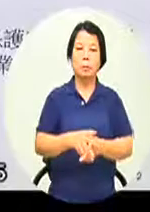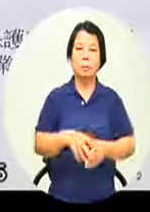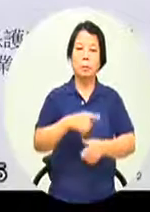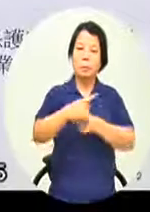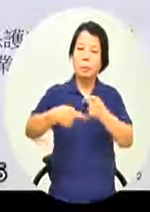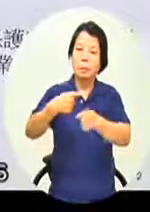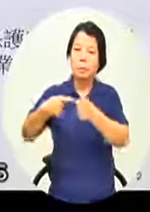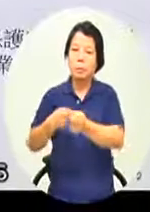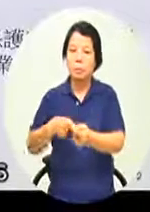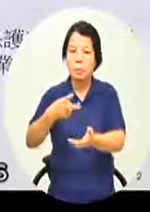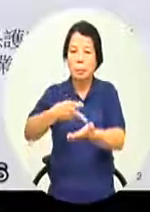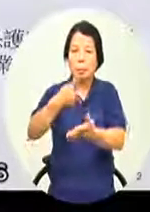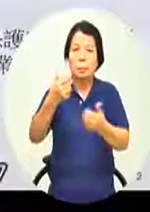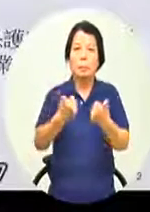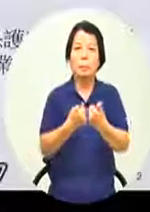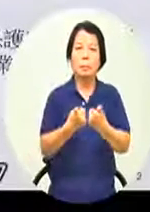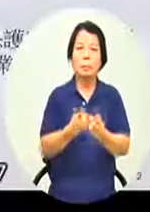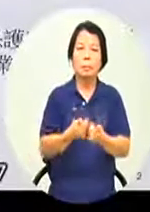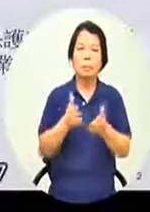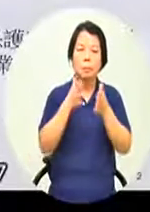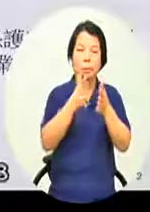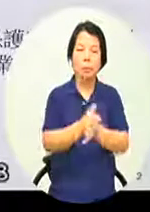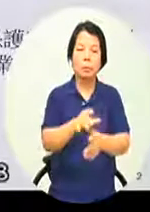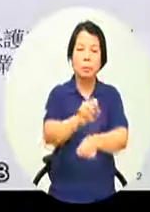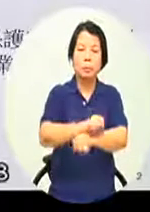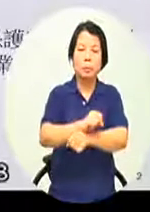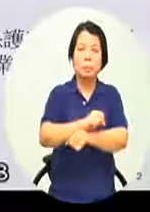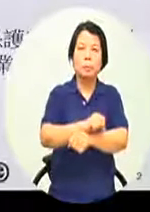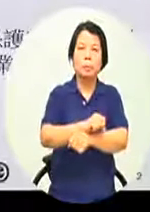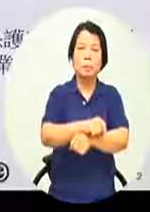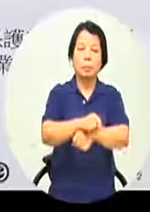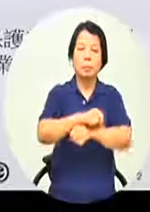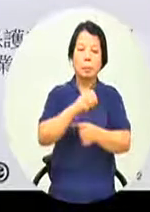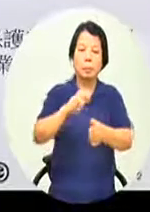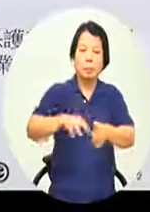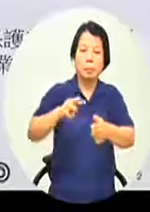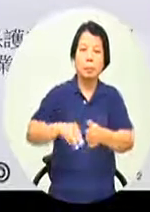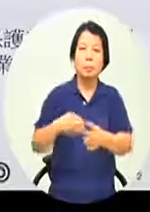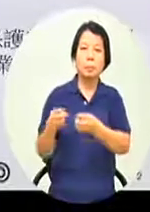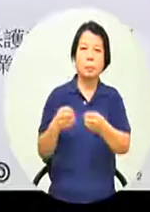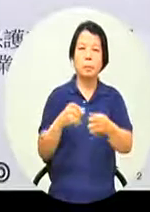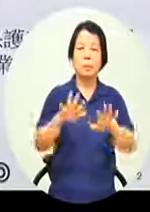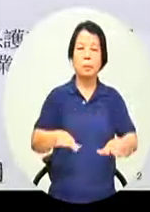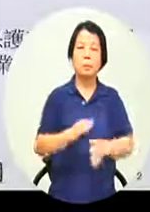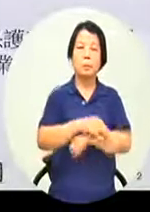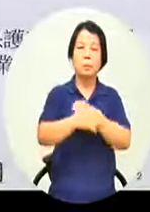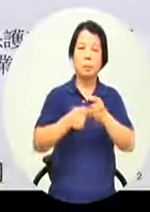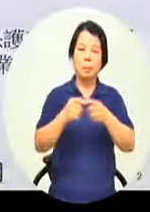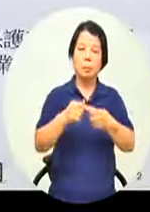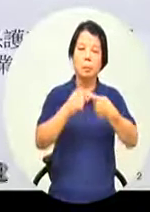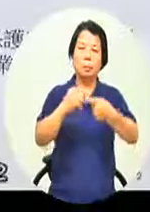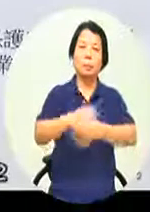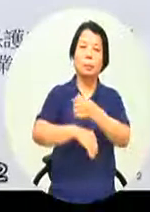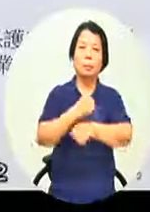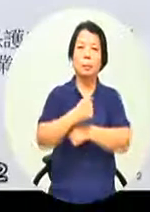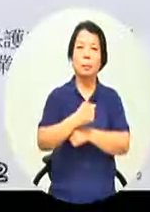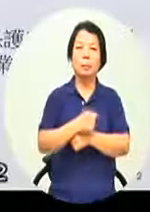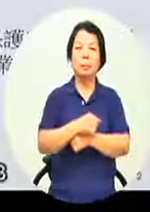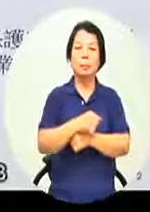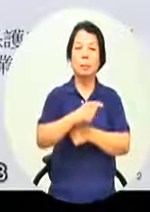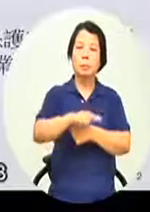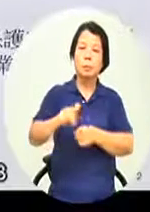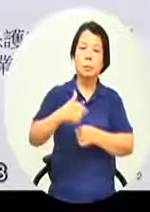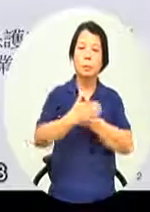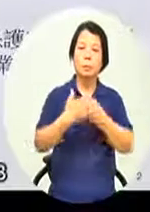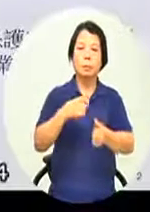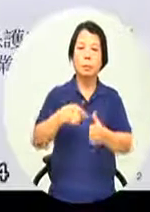个两个对象的一个课程的研讨训练课程。第一个是对于动物保护教育的研习课程，第